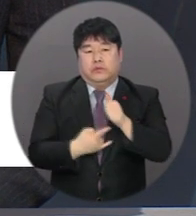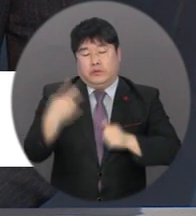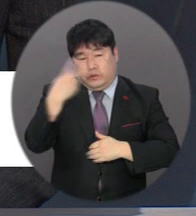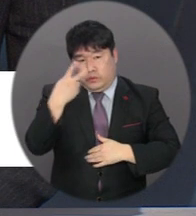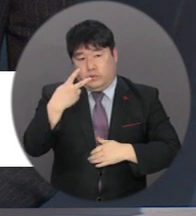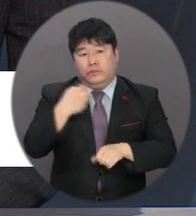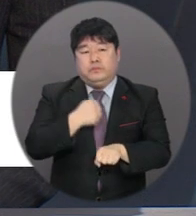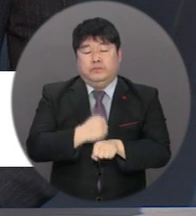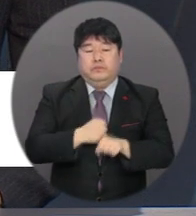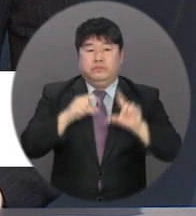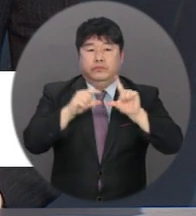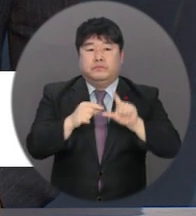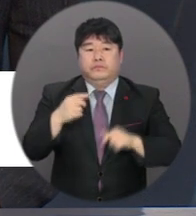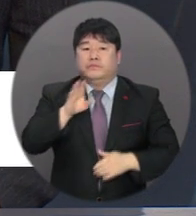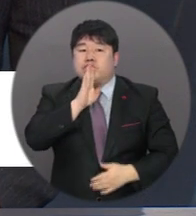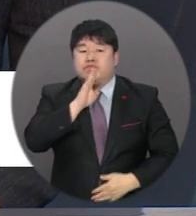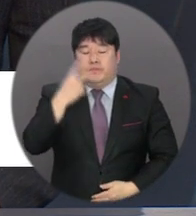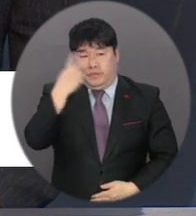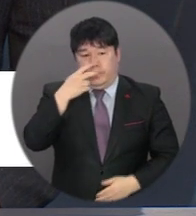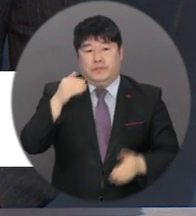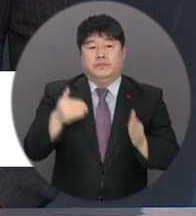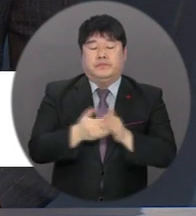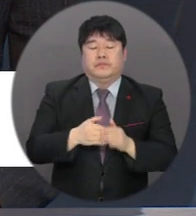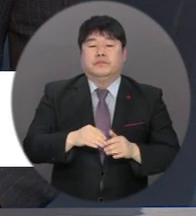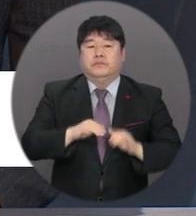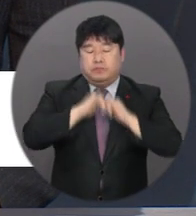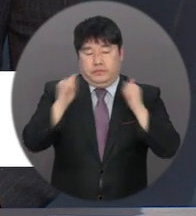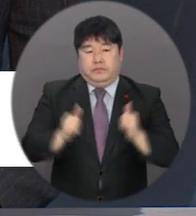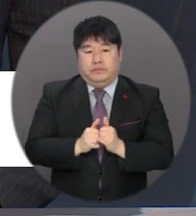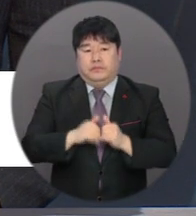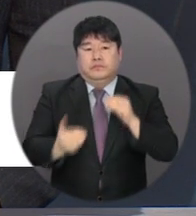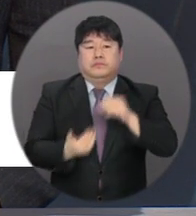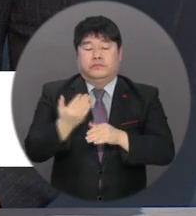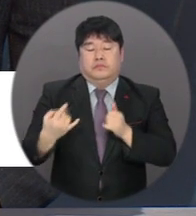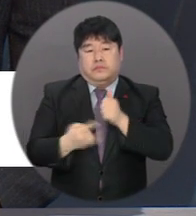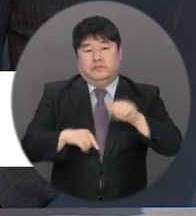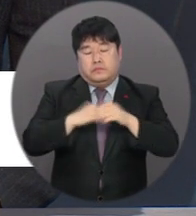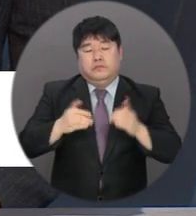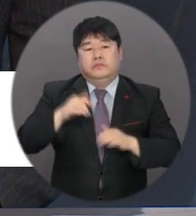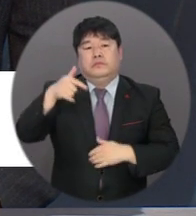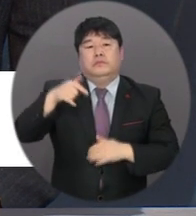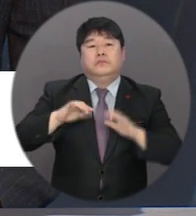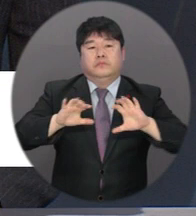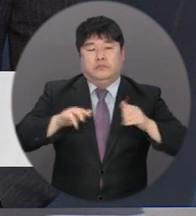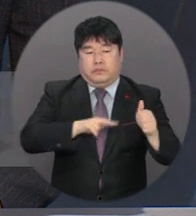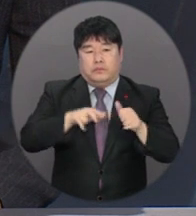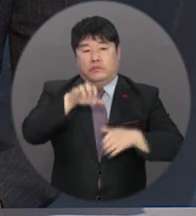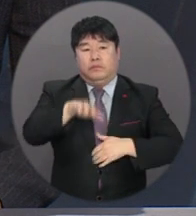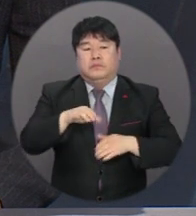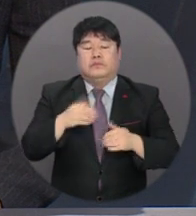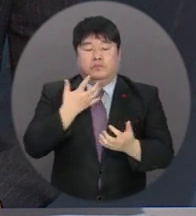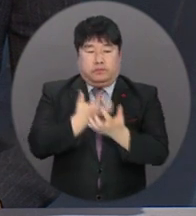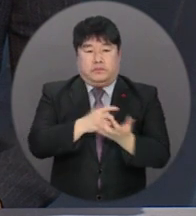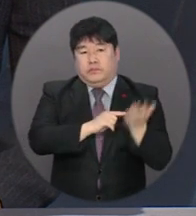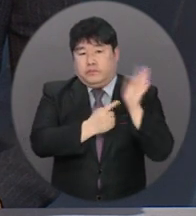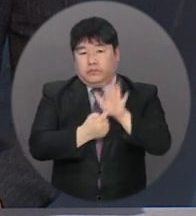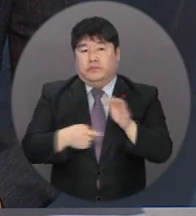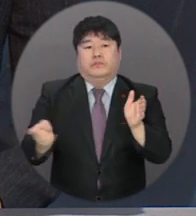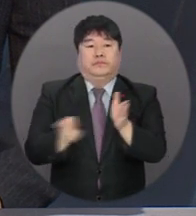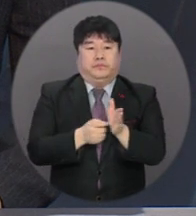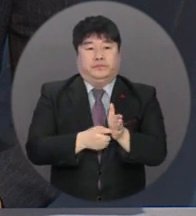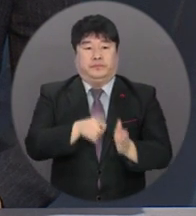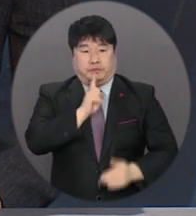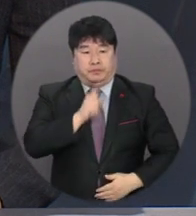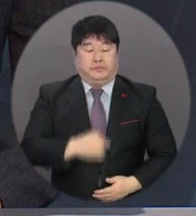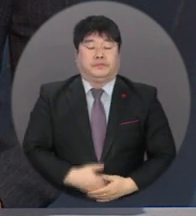일부가 사실로 확인됐습니다. 사회적 참사위원회는 국정원 자료를 공개하라고 촉구하고 나섰습니다. 김한수 기자의